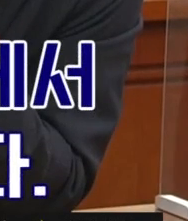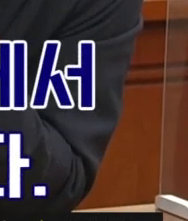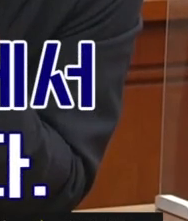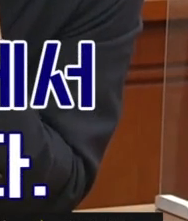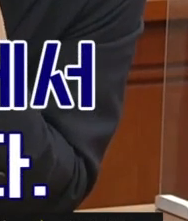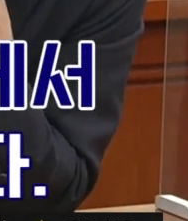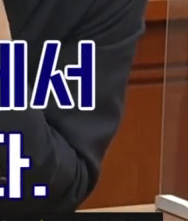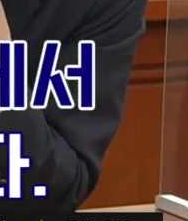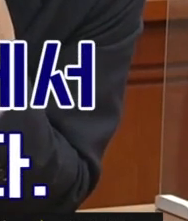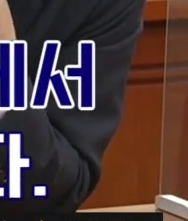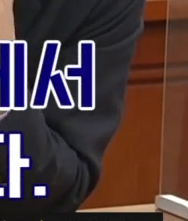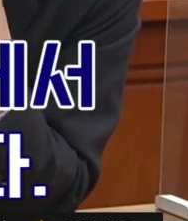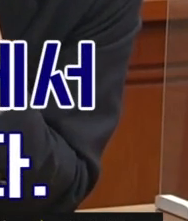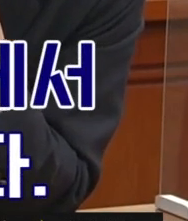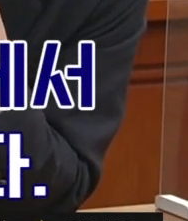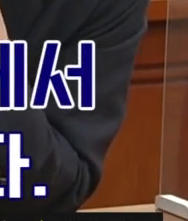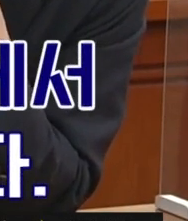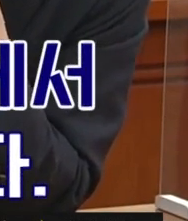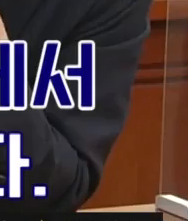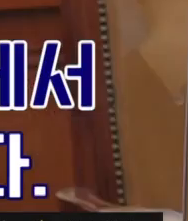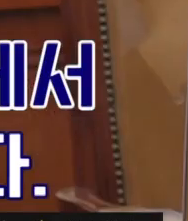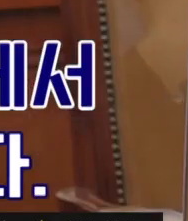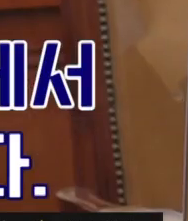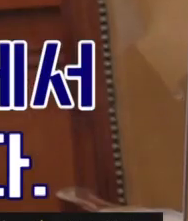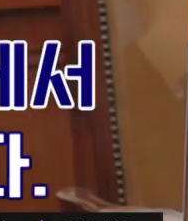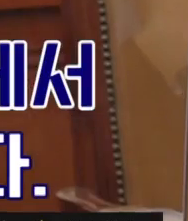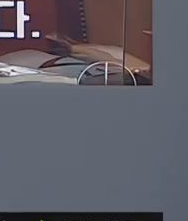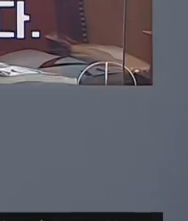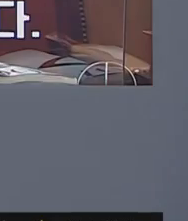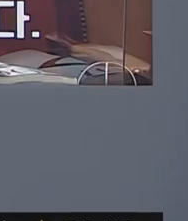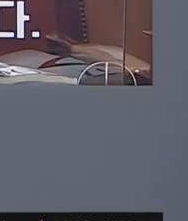일어난 거죠 자 하고 있어요 잘 맞는